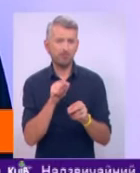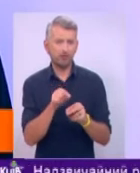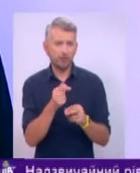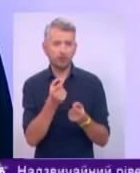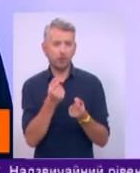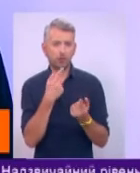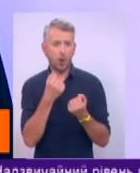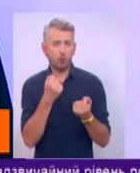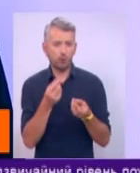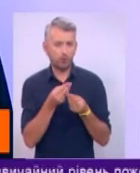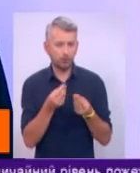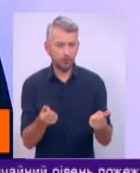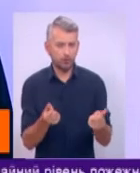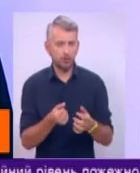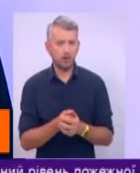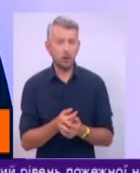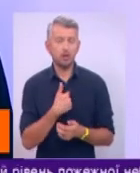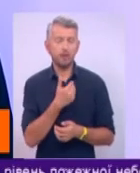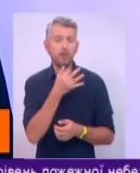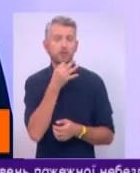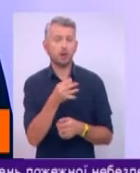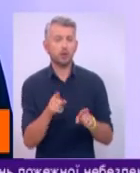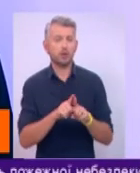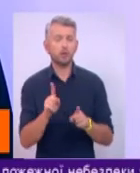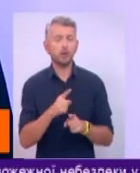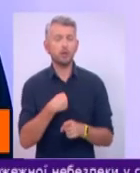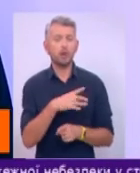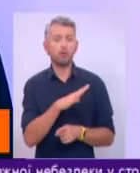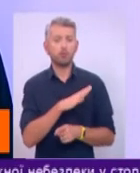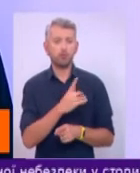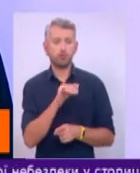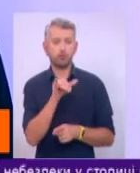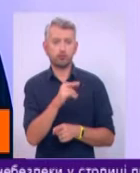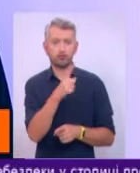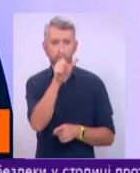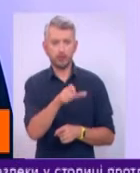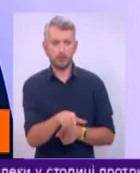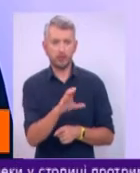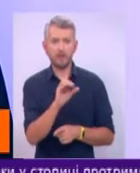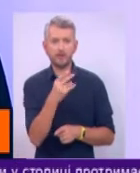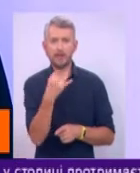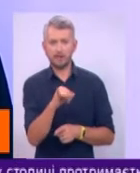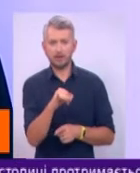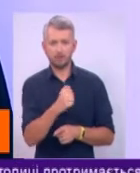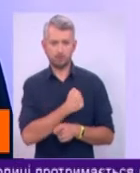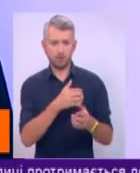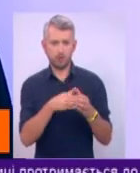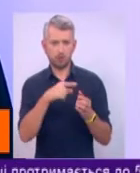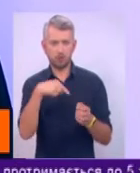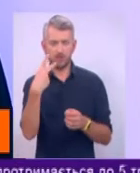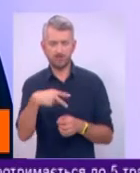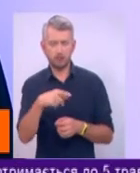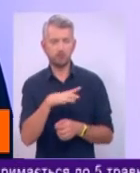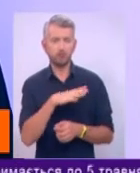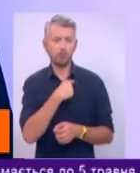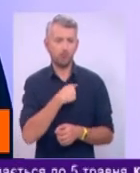певну напругу. Звичайно. І я вам скажу таким чином, що я був у однієї людини, це Сергій з 20-го батальйону, який був поранений в